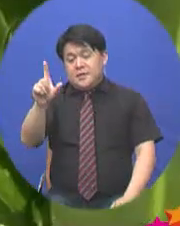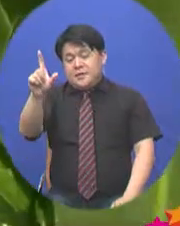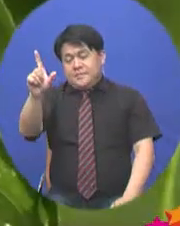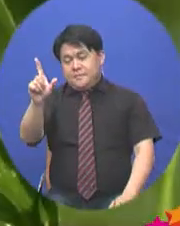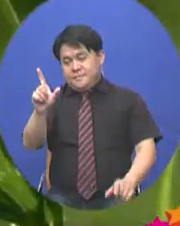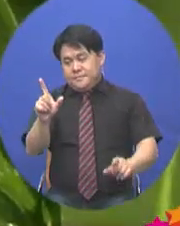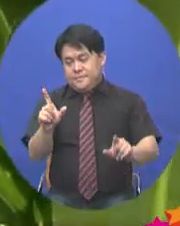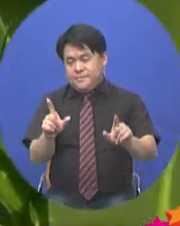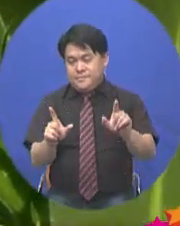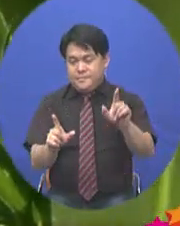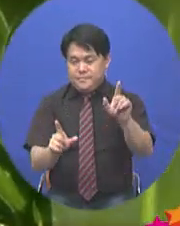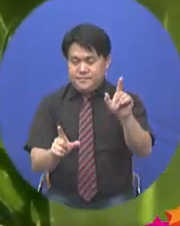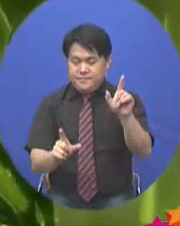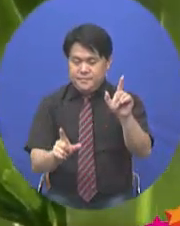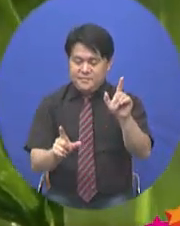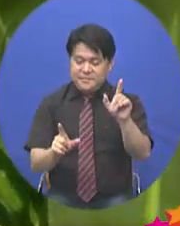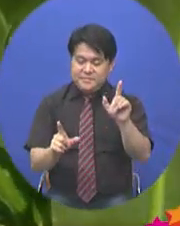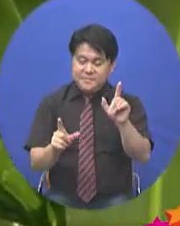어머님의 그